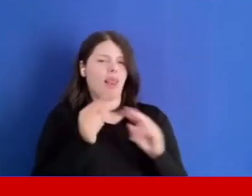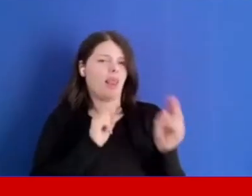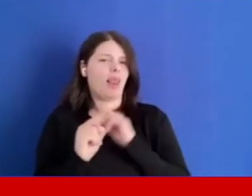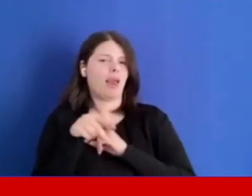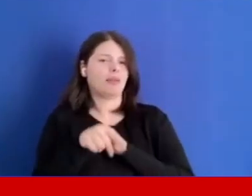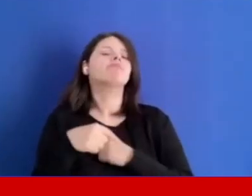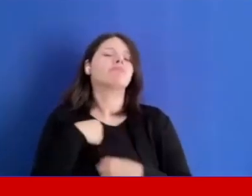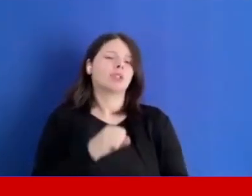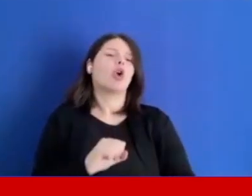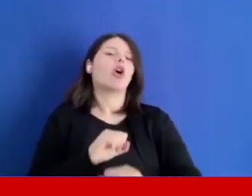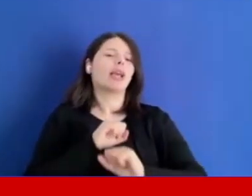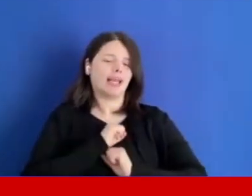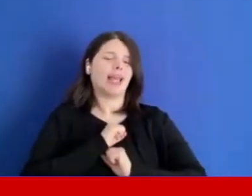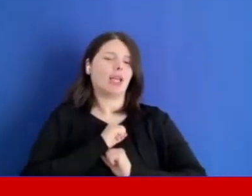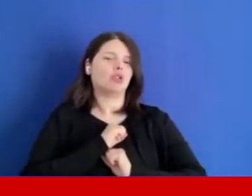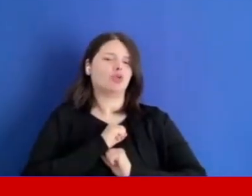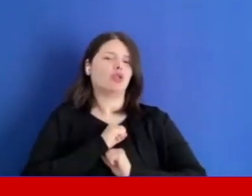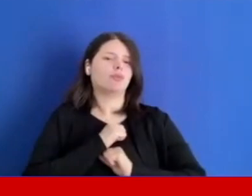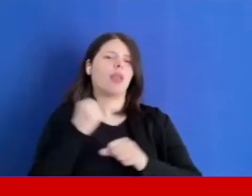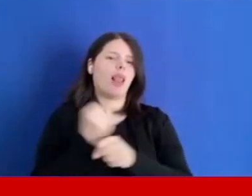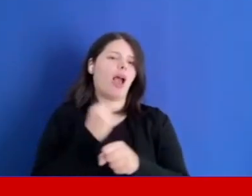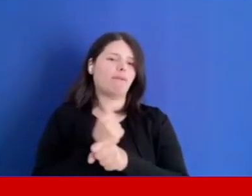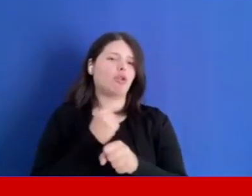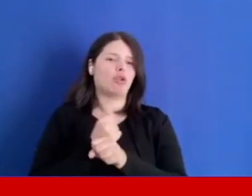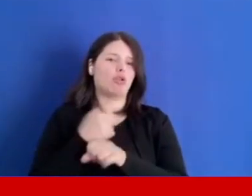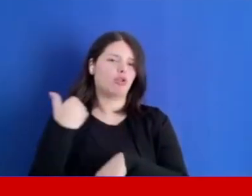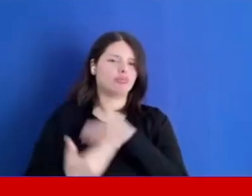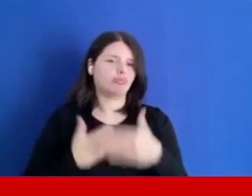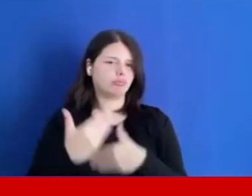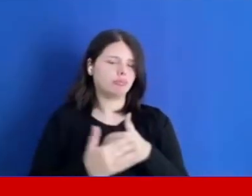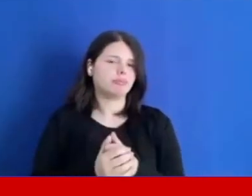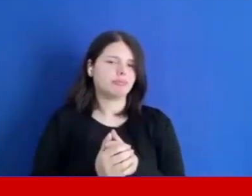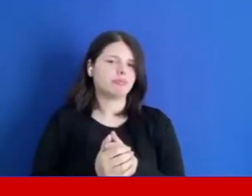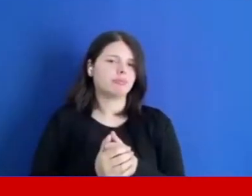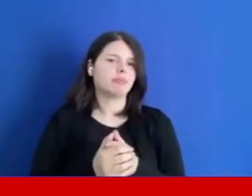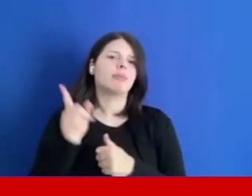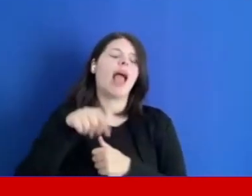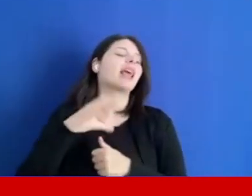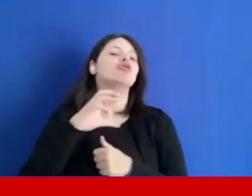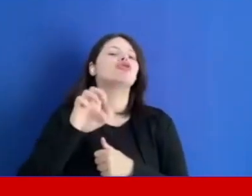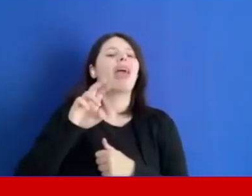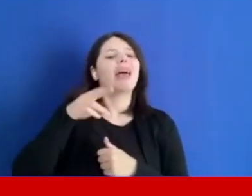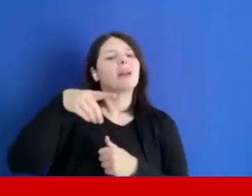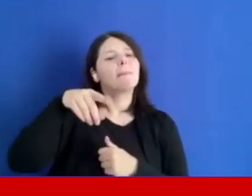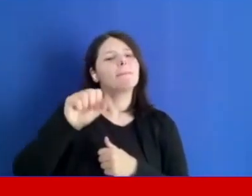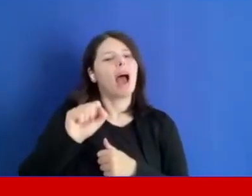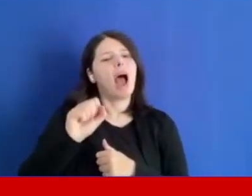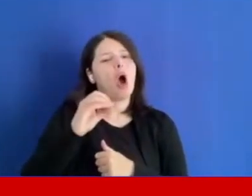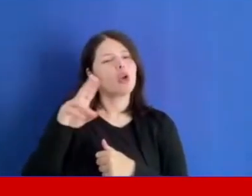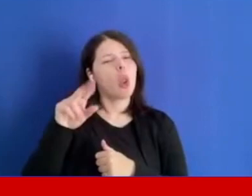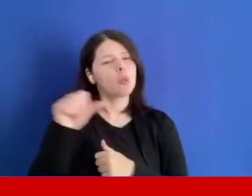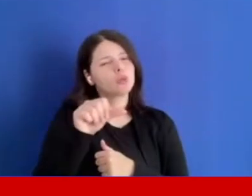credo quando porto avanti questo lavoro. Infatti faccio parte pure del CERPA Italia ONS, Centro Europeo